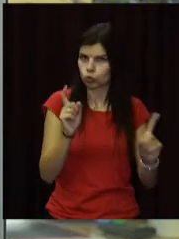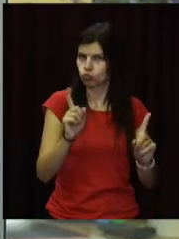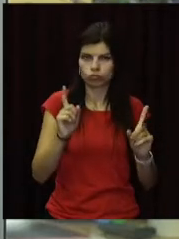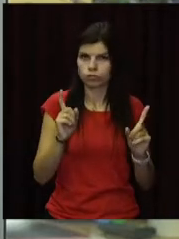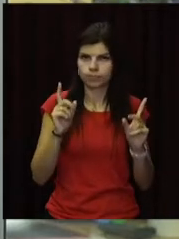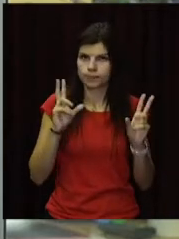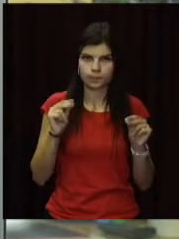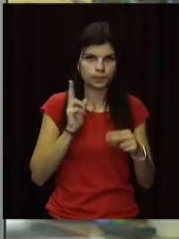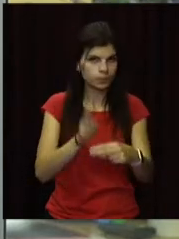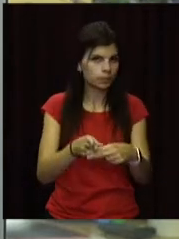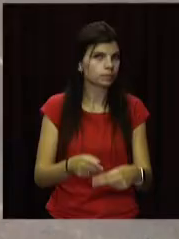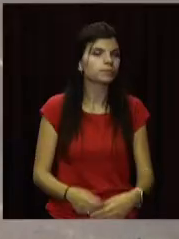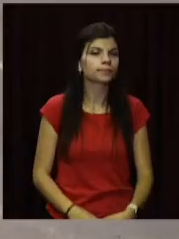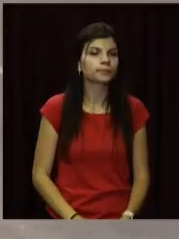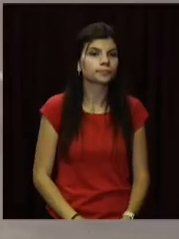наступному сюжеті.